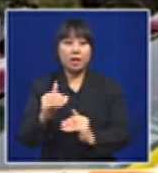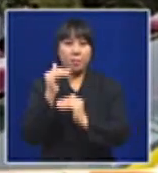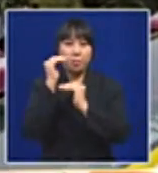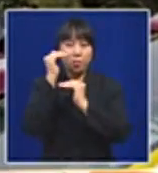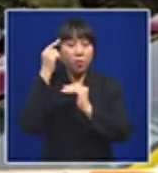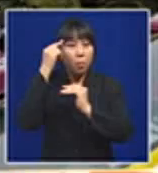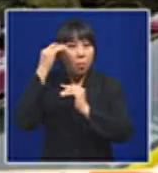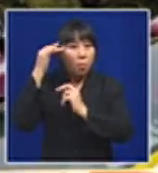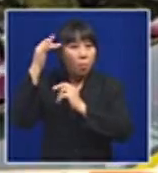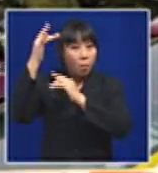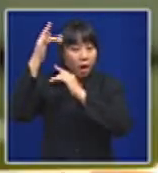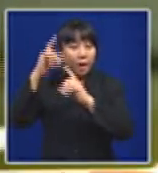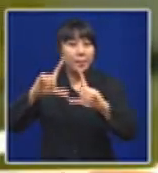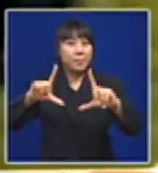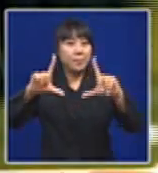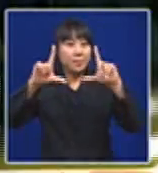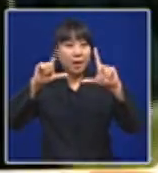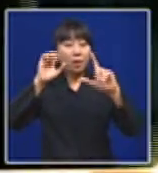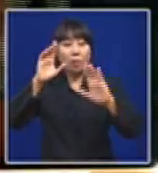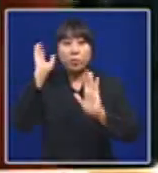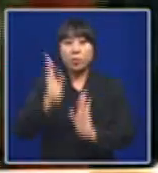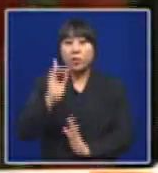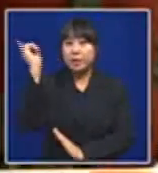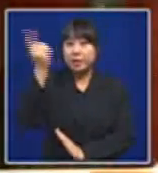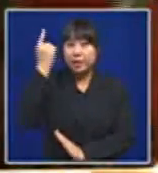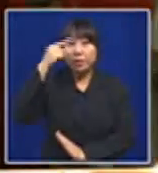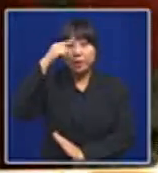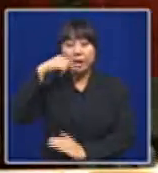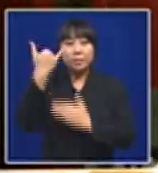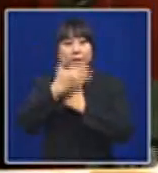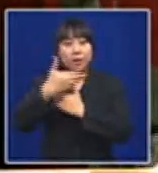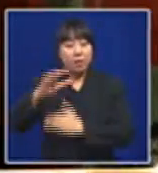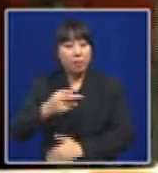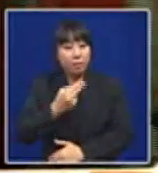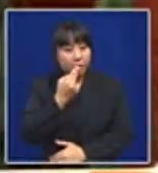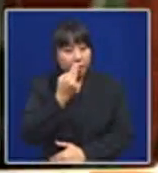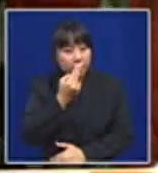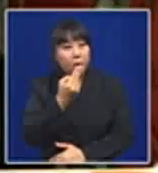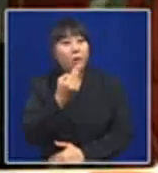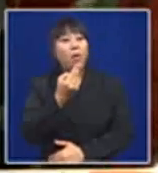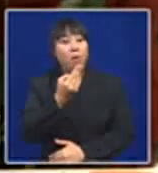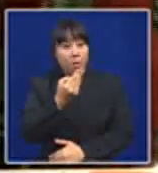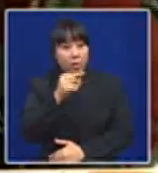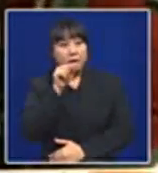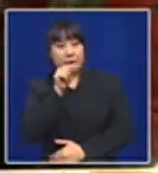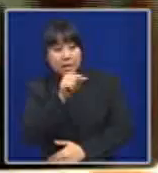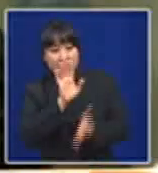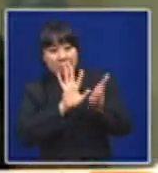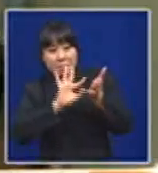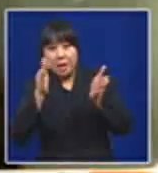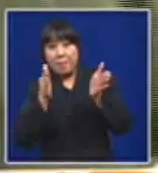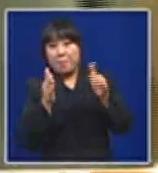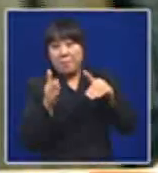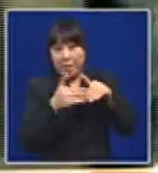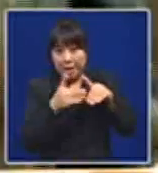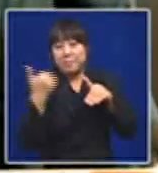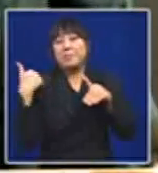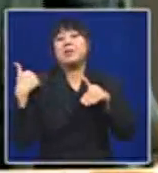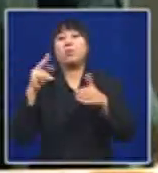ให้เป็นสัญลักษณ์กับนักท่องเที่ยวทั้งชาวไทยและต่างชาติว่าจะได้รับบริการที่ดีและไม่ถูกเอาเป